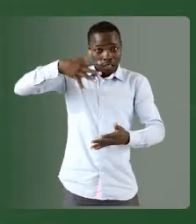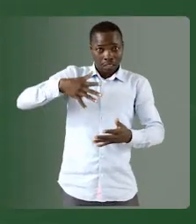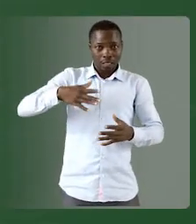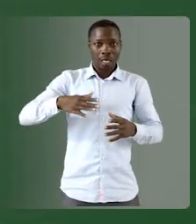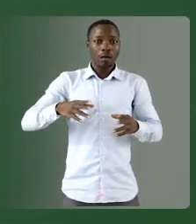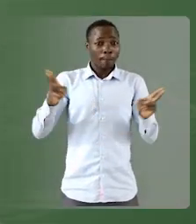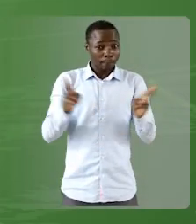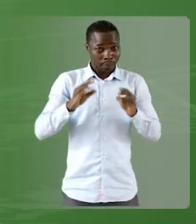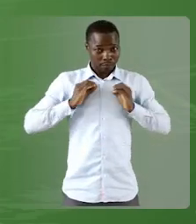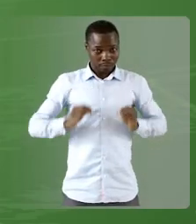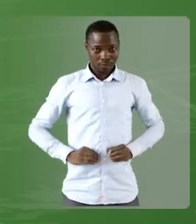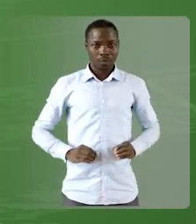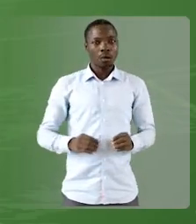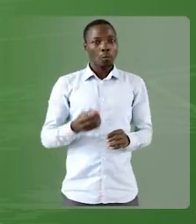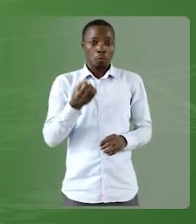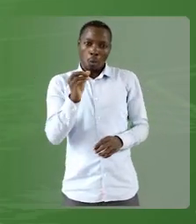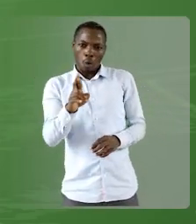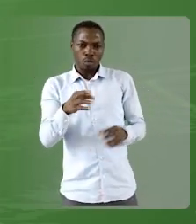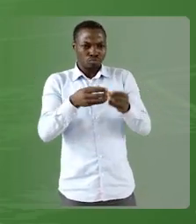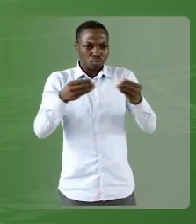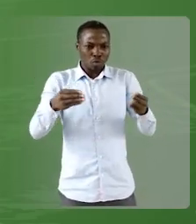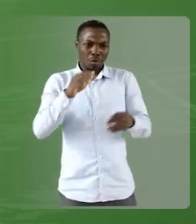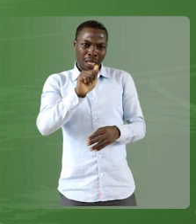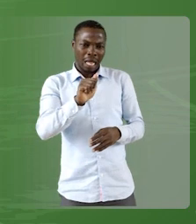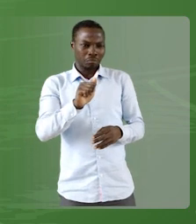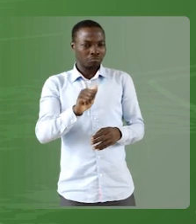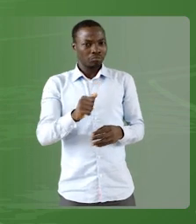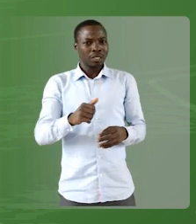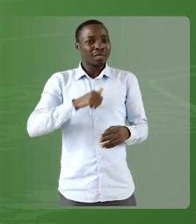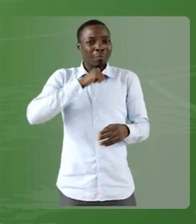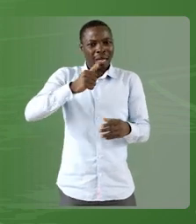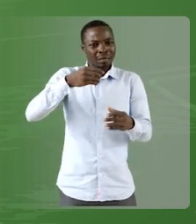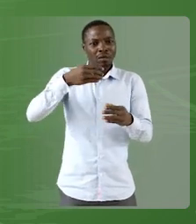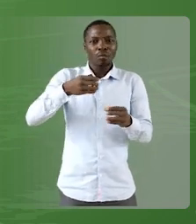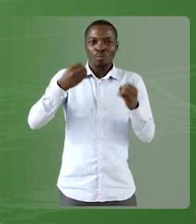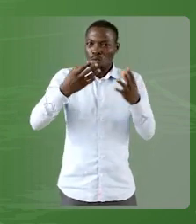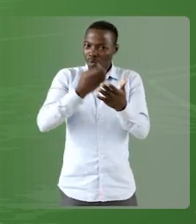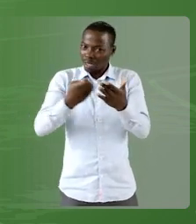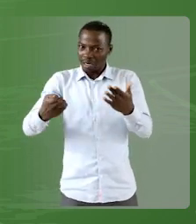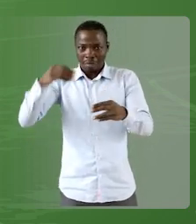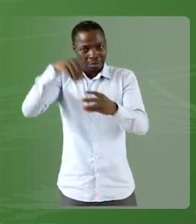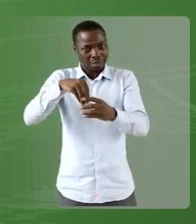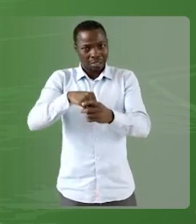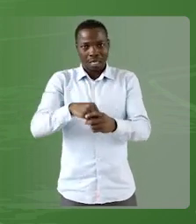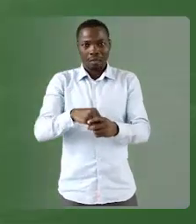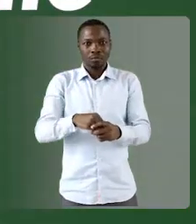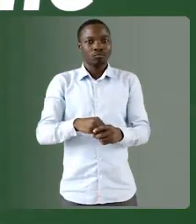micro-organismes. Le sol A, qui ne présente pas ces caractéristiques, est qualifié de